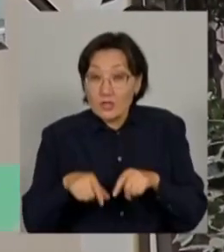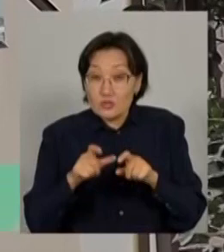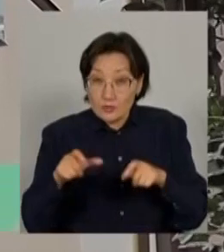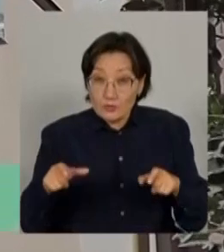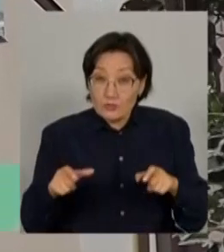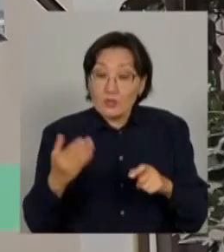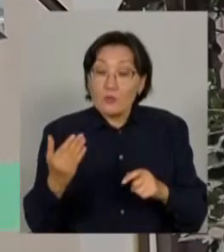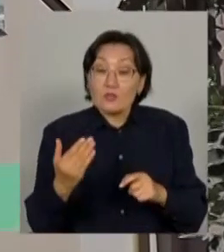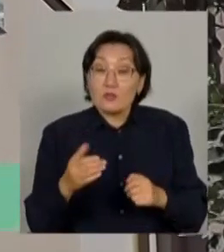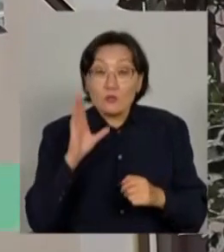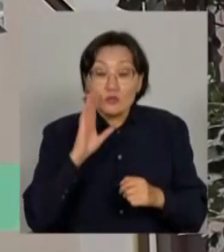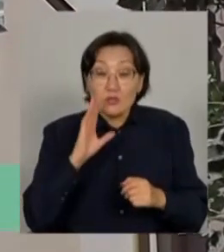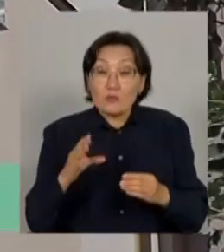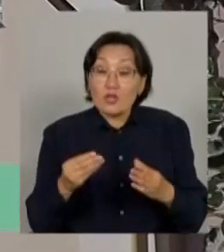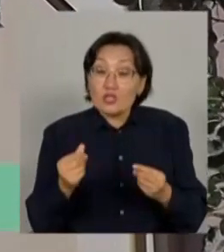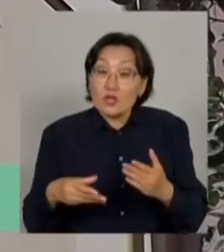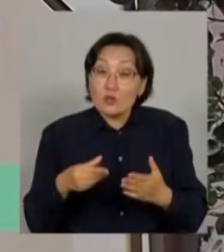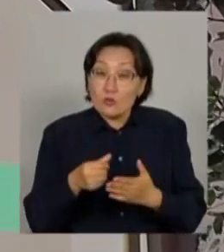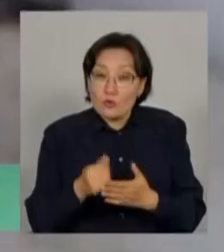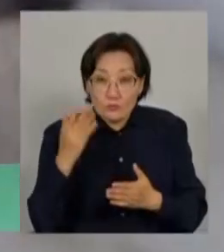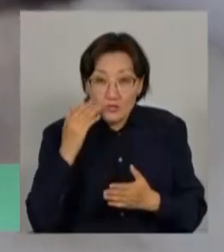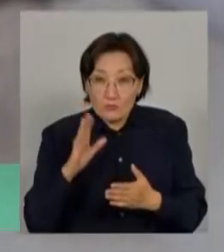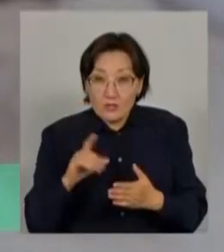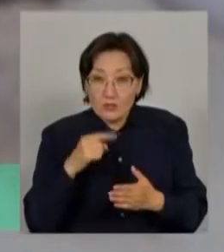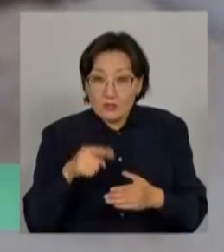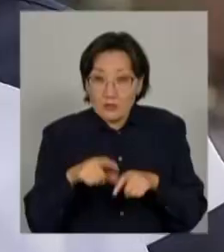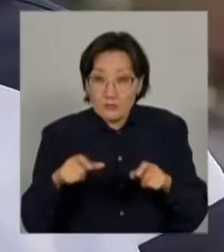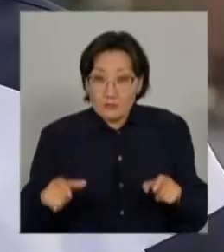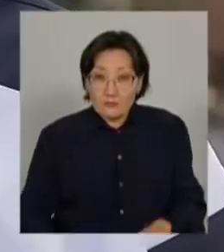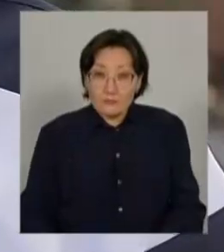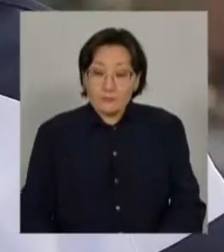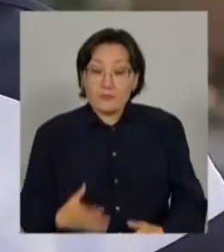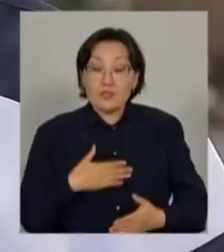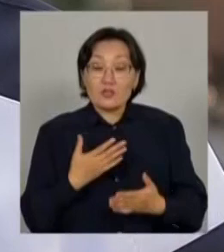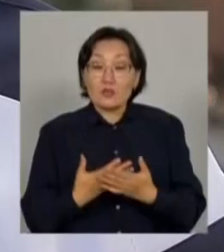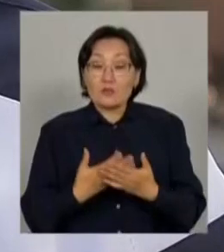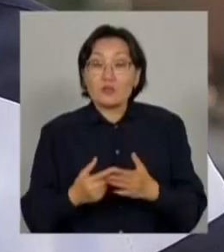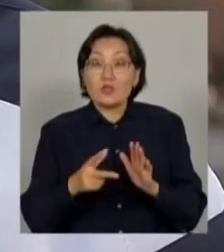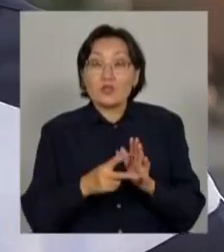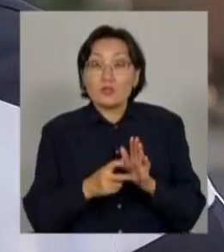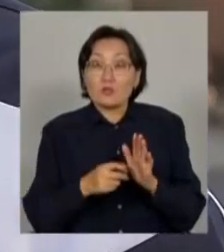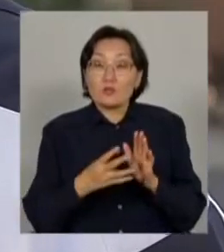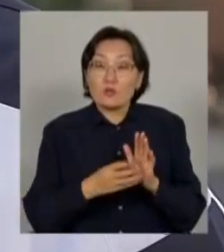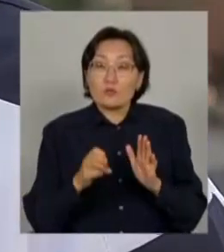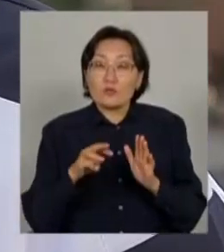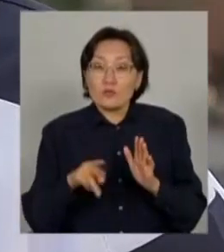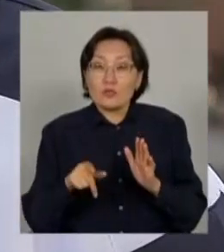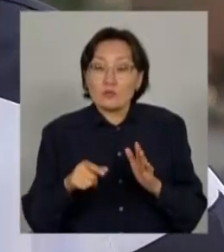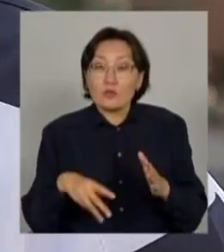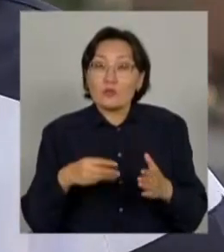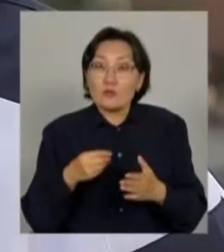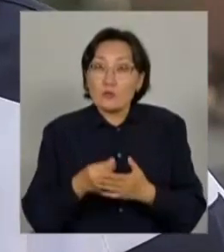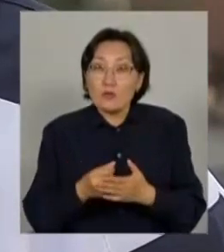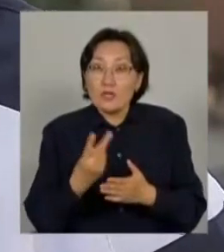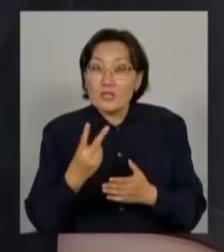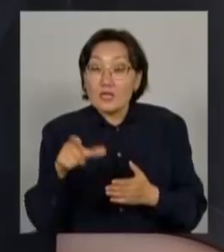жандар. Олар үшін суға ақша төлеудің өзі оңай емес дейді көпшілік. Мен мысалы 800-900 теңге төлеймін. Ол тек қана мен жалғыз, тек қана